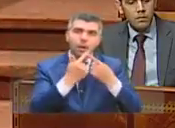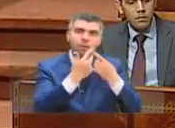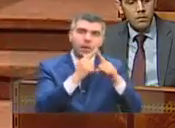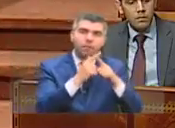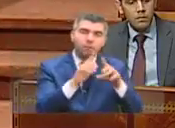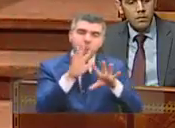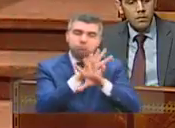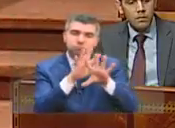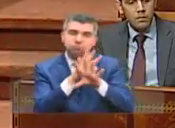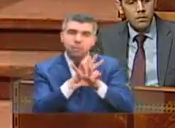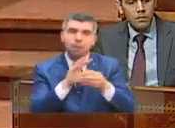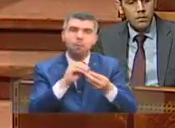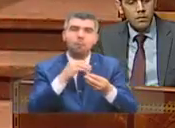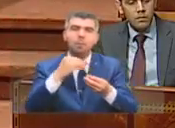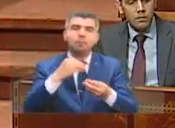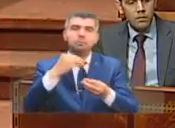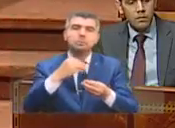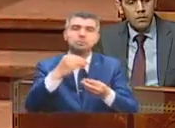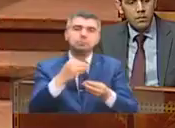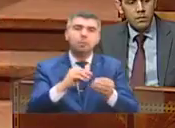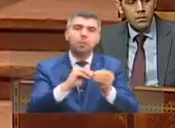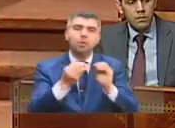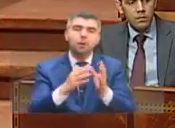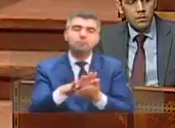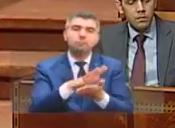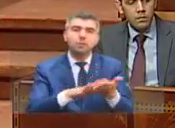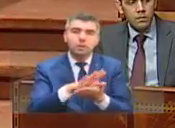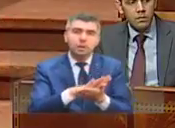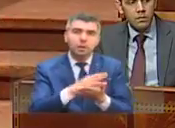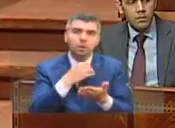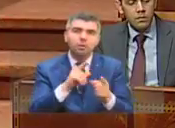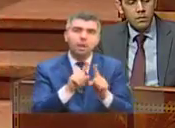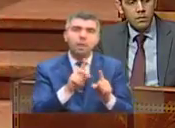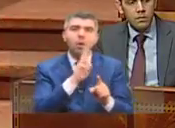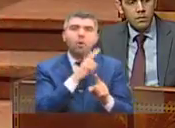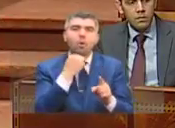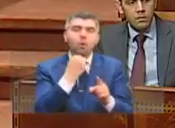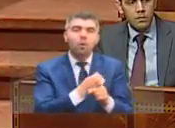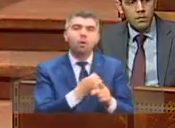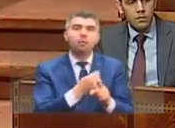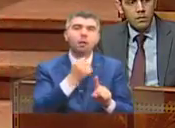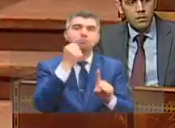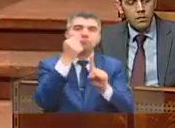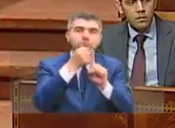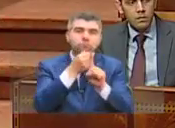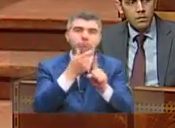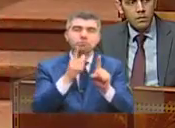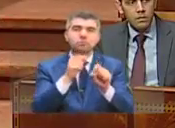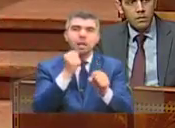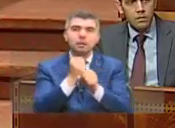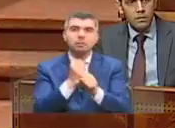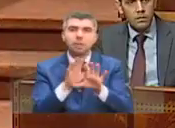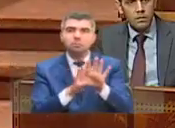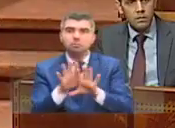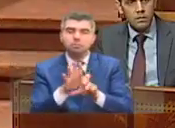الاختلالات وكاين تعثر في تنفيذ مجموعة من المشاريع، فتنطالب الحكومة أنها يعني تقوم بالدور ديالها يعني الرقابي،